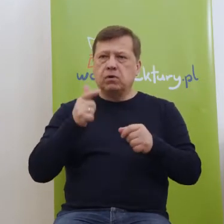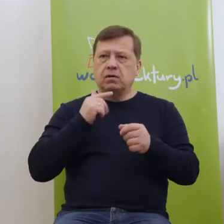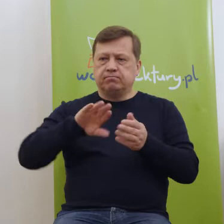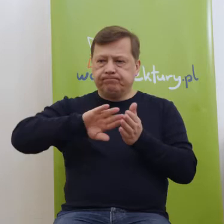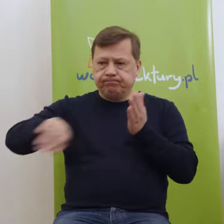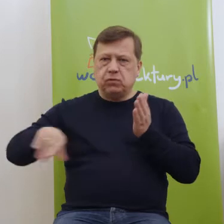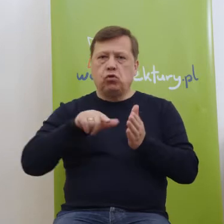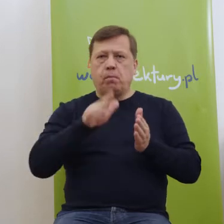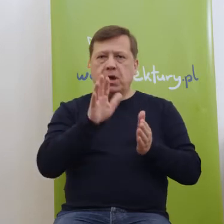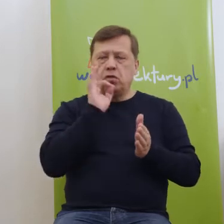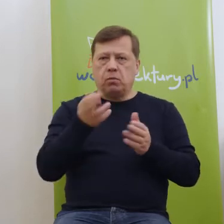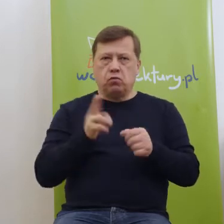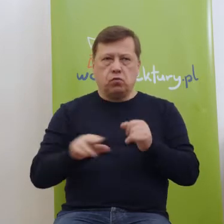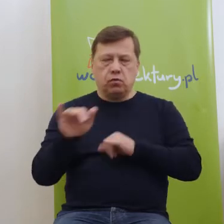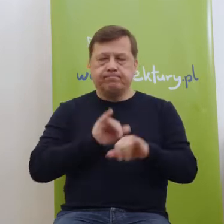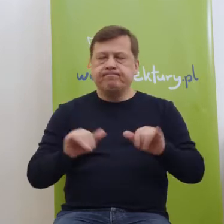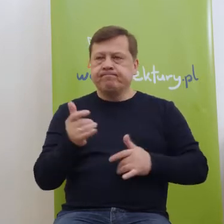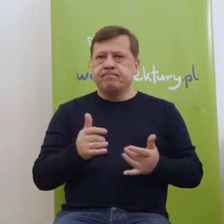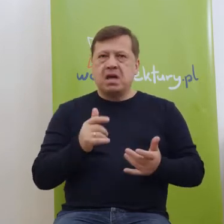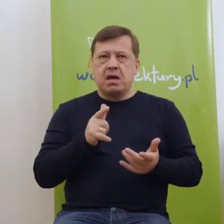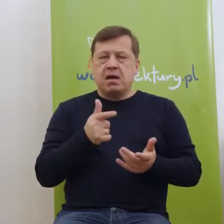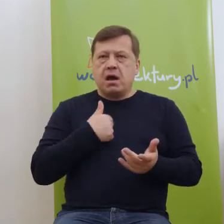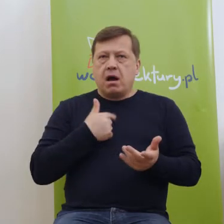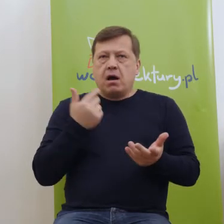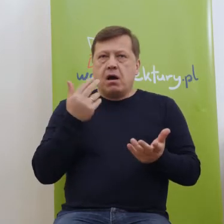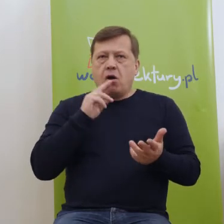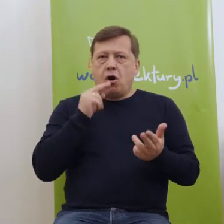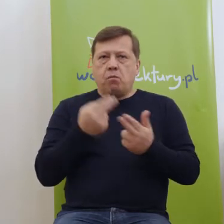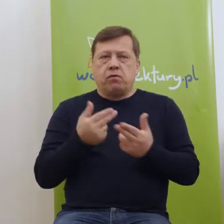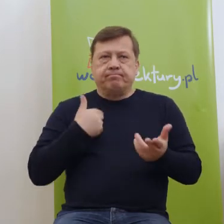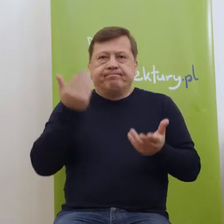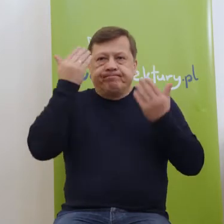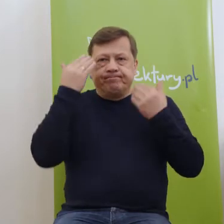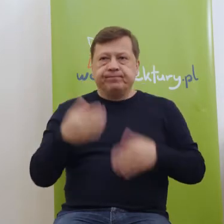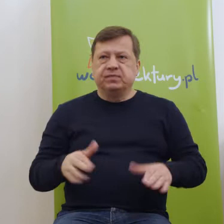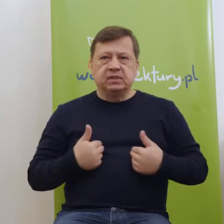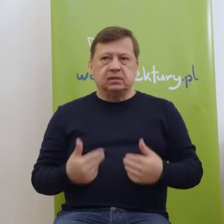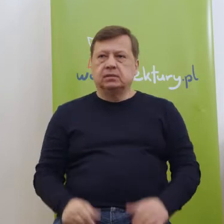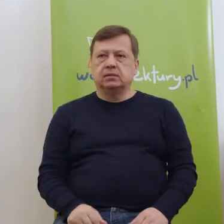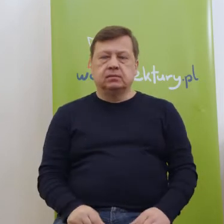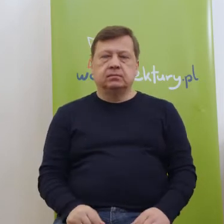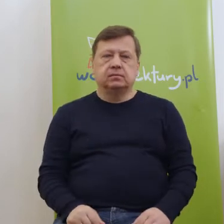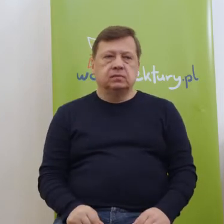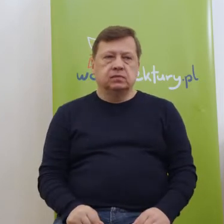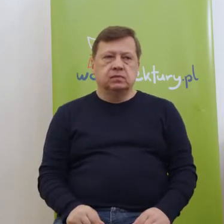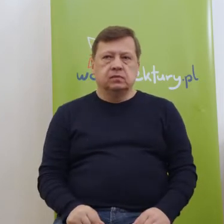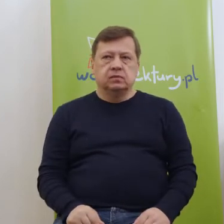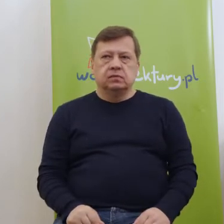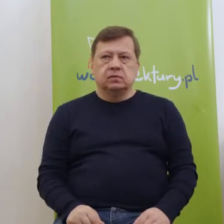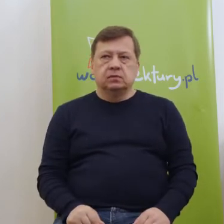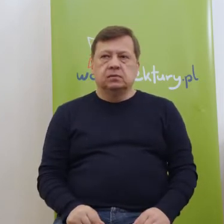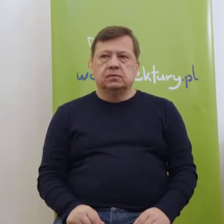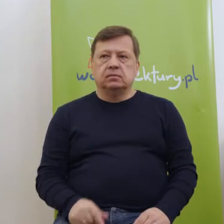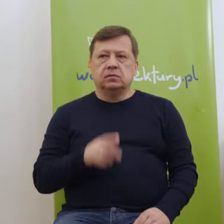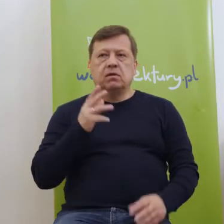dobrze. I nie znalazłam odpowiedzi na to pytanie. Jakby widząc też jakby to, co mówisz, tak? Że zło